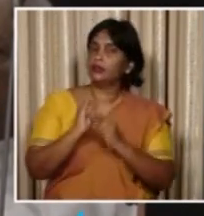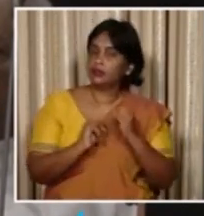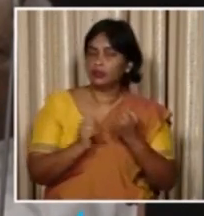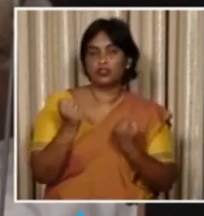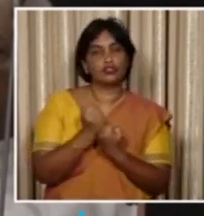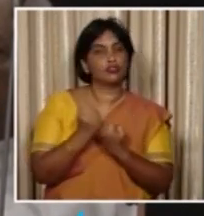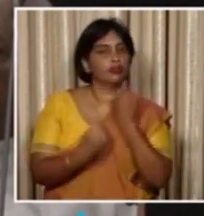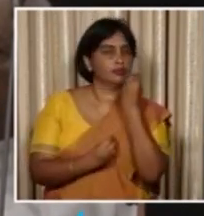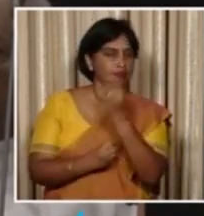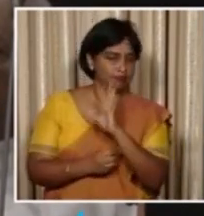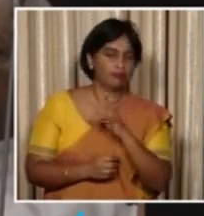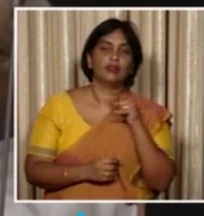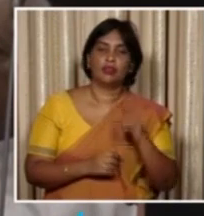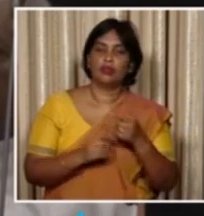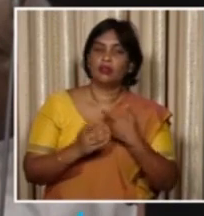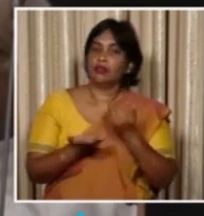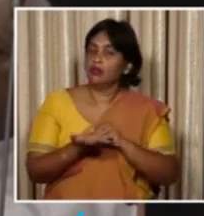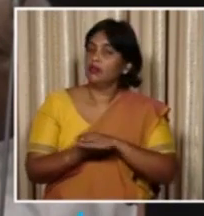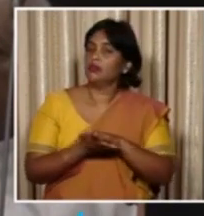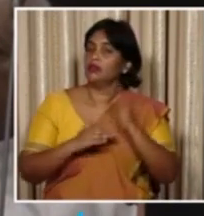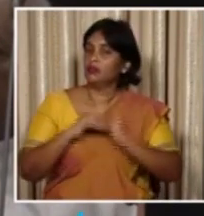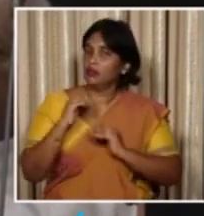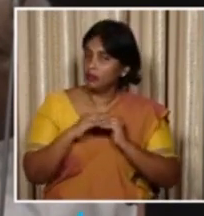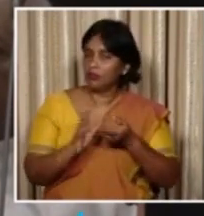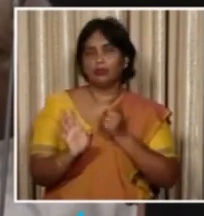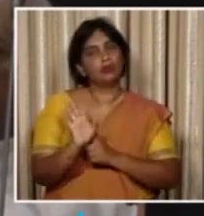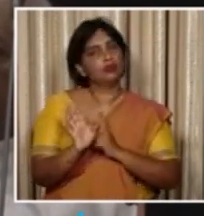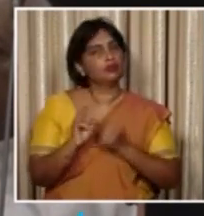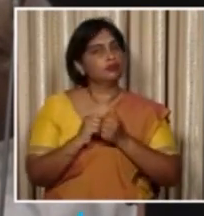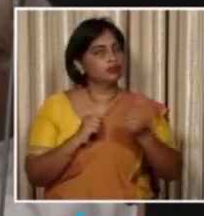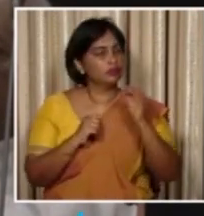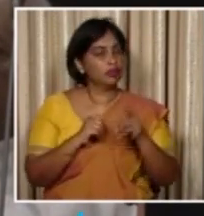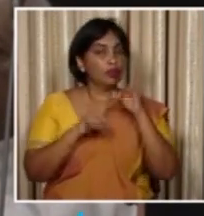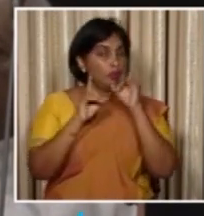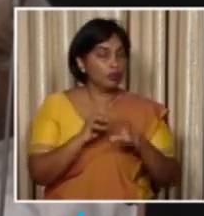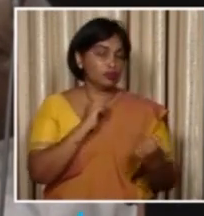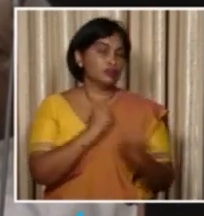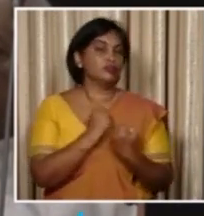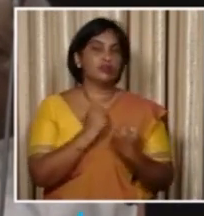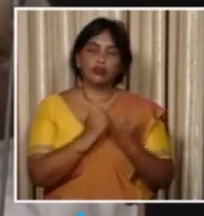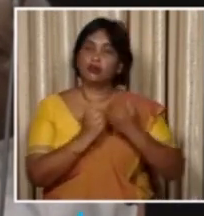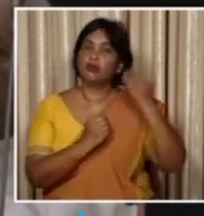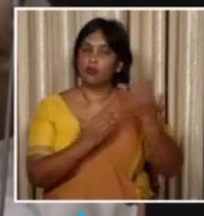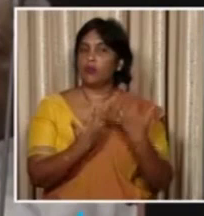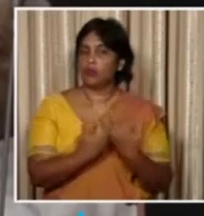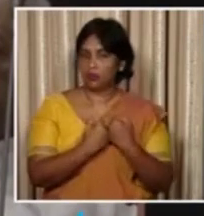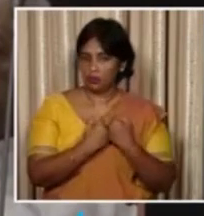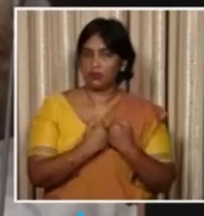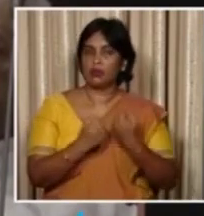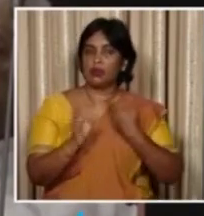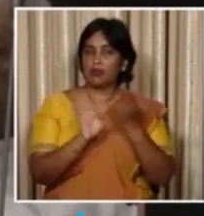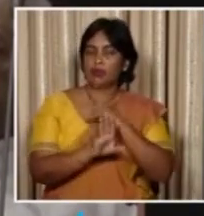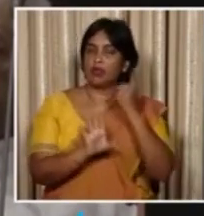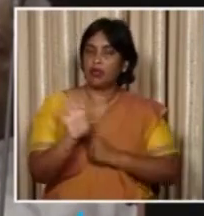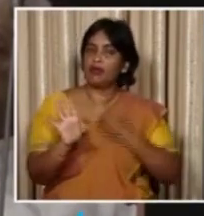සහාය ලබා දී තිබෙනවා. ප්‍රතිසංස්කරණ ක්‍රියාවලිය අඛණ්ඩව ඉදිරියට ගෙන යාමට එවැනි සහයක් ඉදිරියෙත් අවශ්‍යයි. පසුගිය